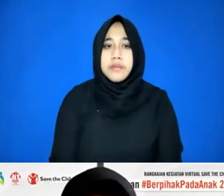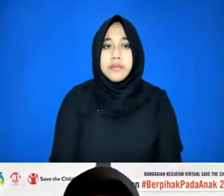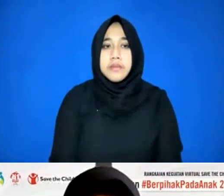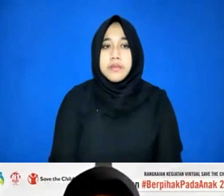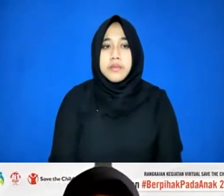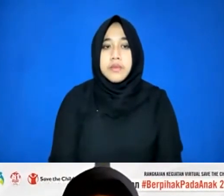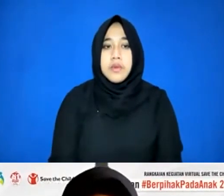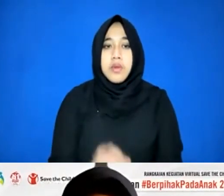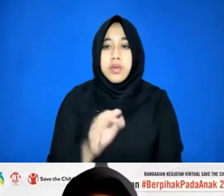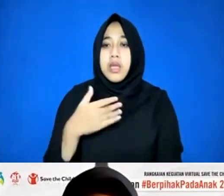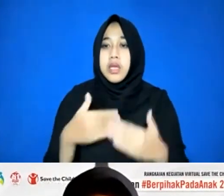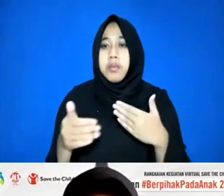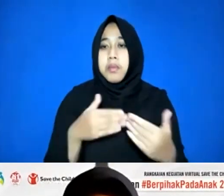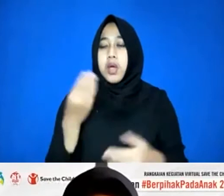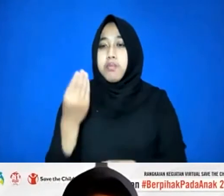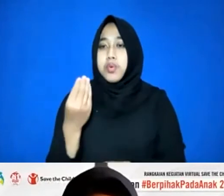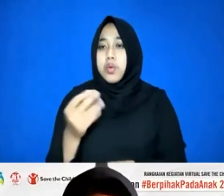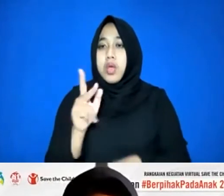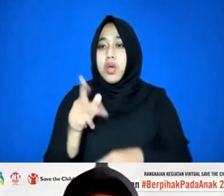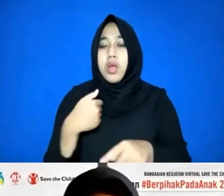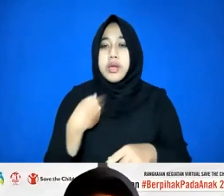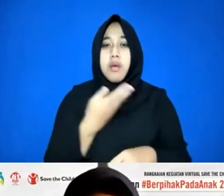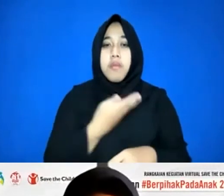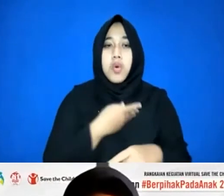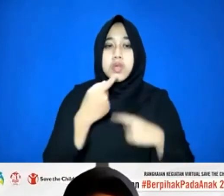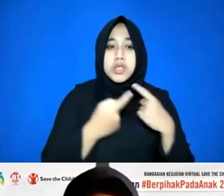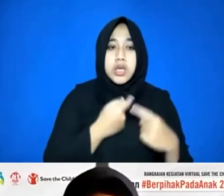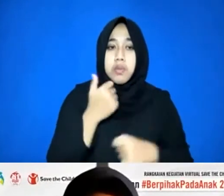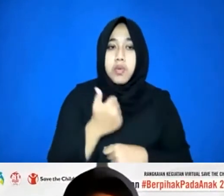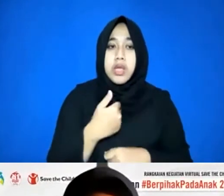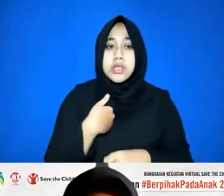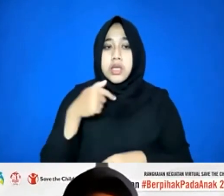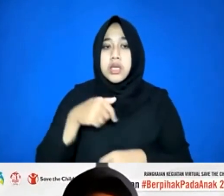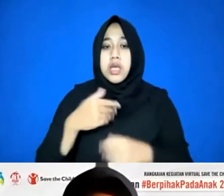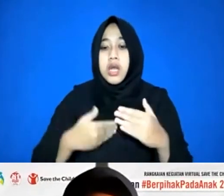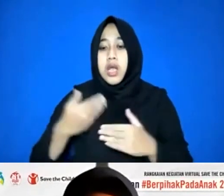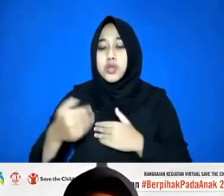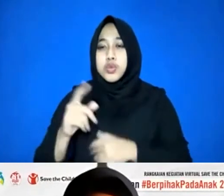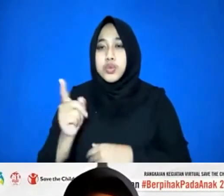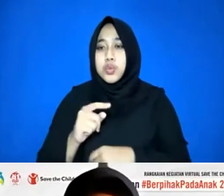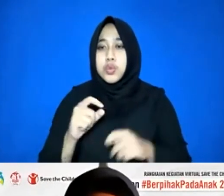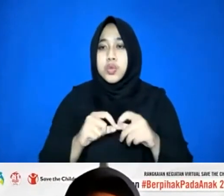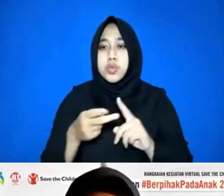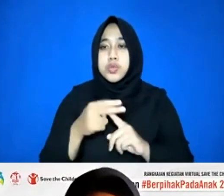Baik, gak apa-apa. Sambil menunggu, nanti kalau ada yang mau sharing boleh. Saya di sini mau lanjut dulu ya dengan Mbak Sofi.